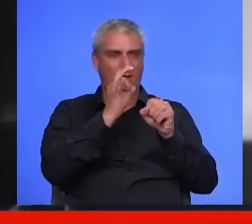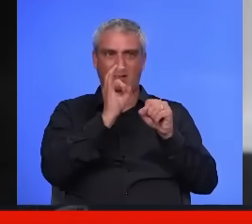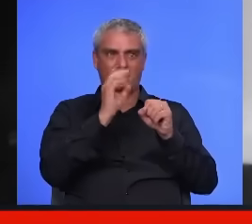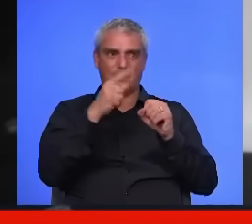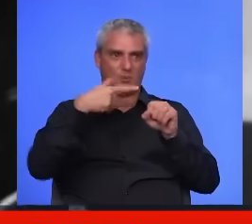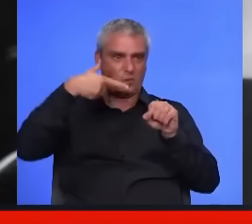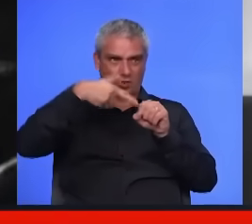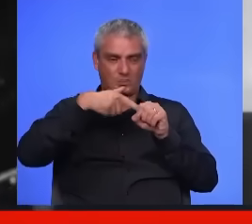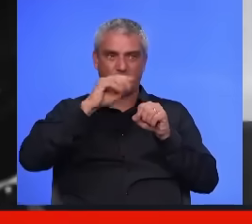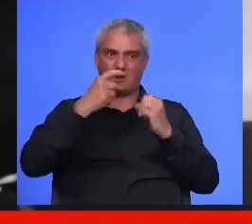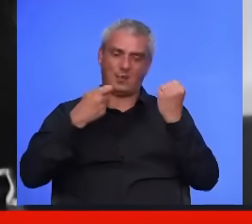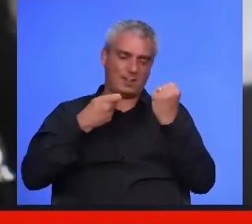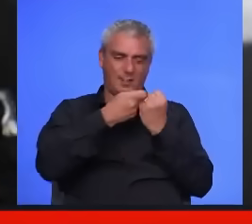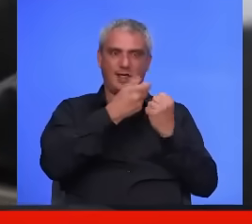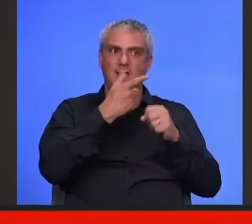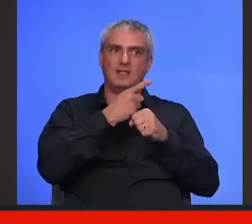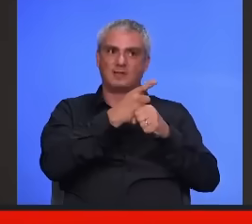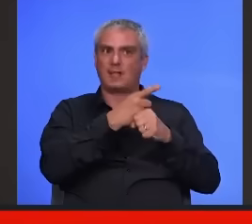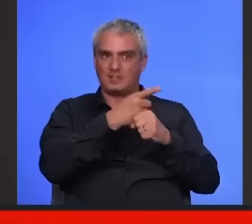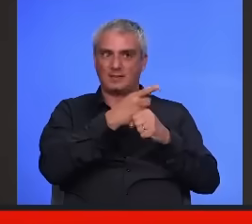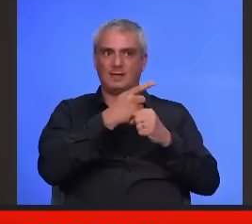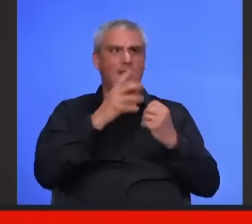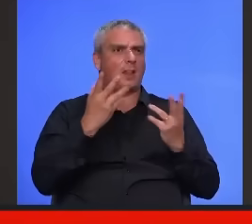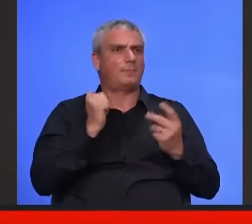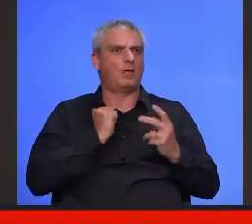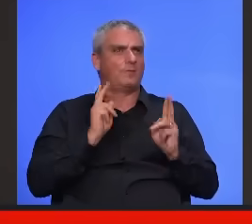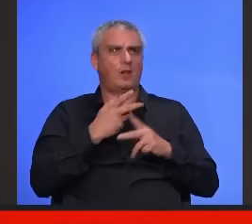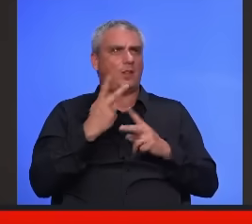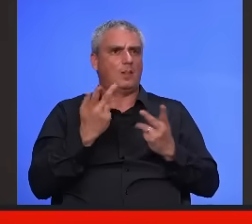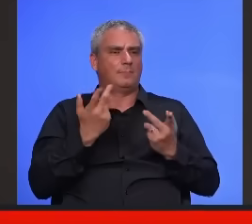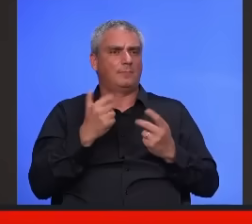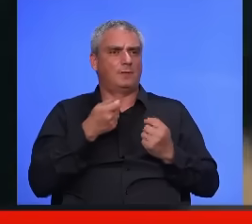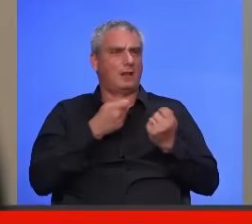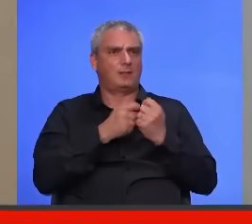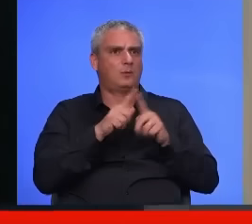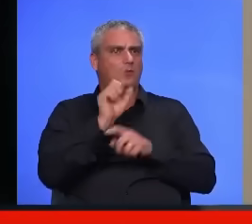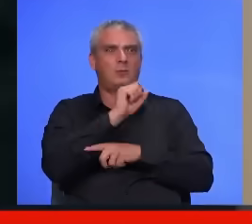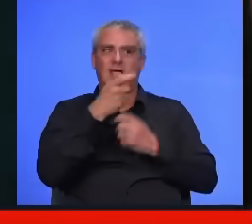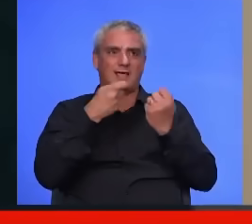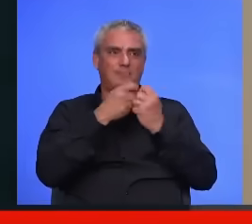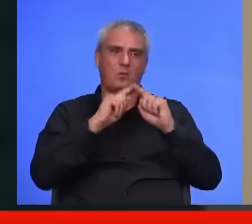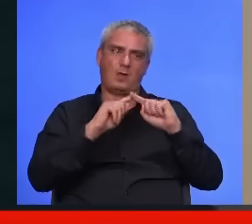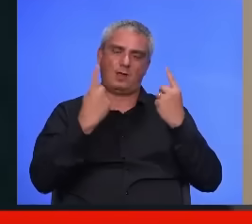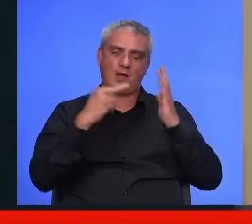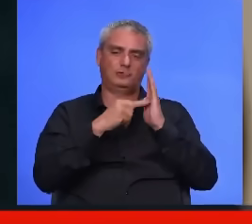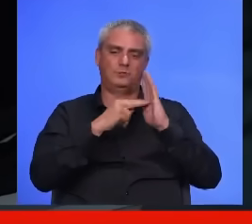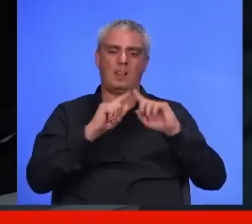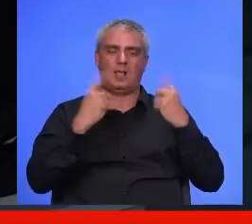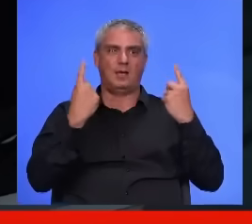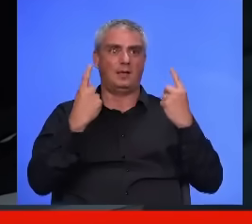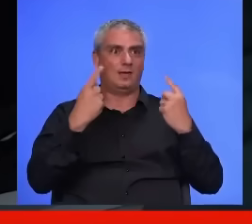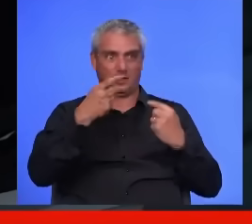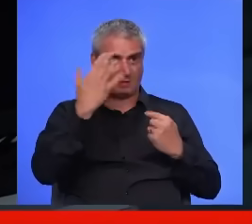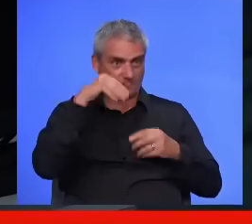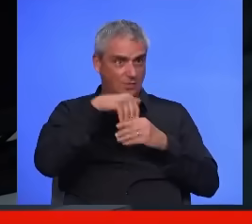קודחים ושהם יכולו לחבר את זה בעצם לטנק ולהטעין למה החיילים לא יכולים להטעין כמו באט כי החיבור שם זה חיבור חשמל אחר אי פעם